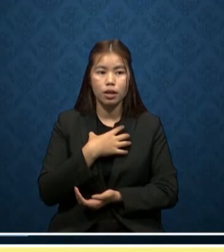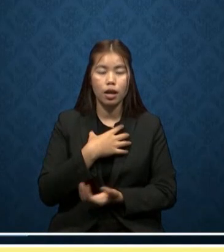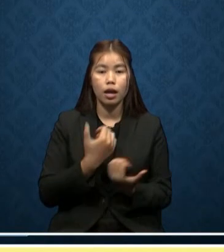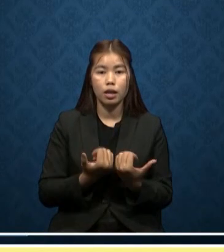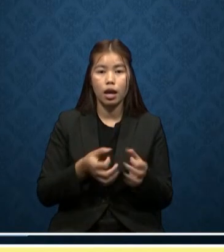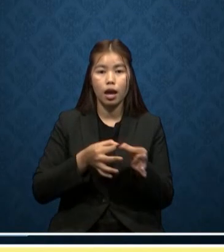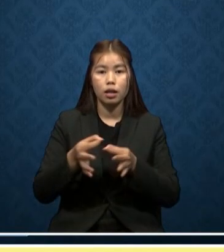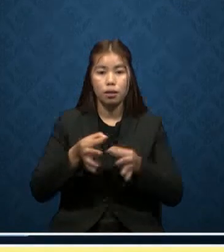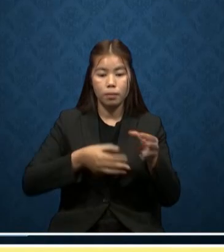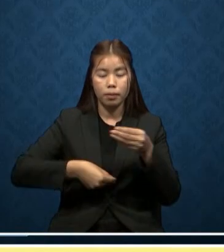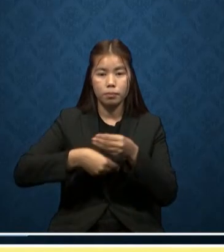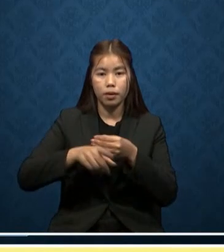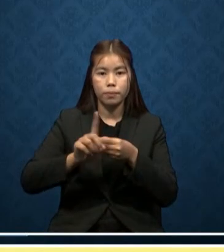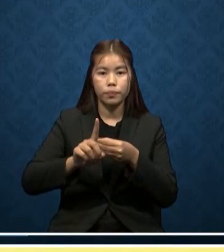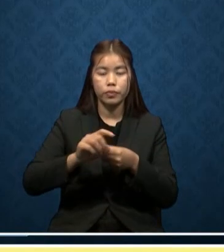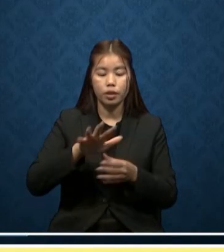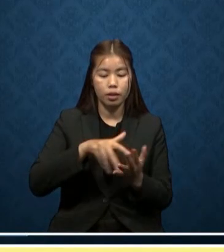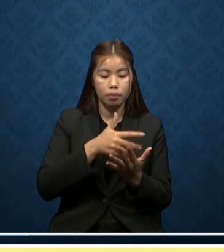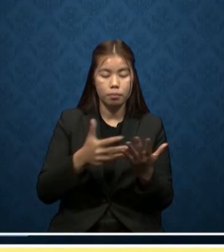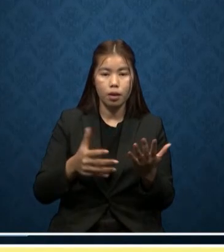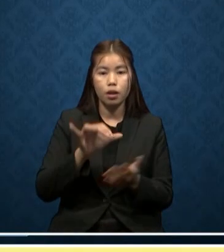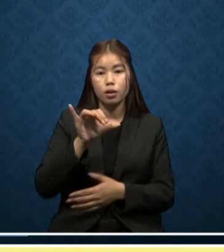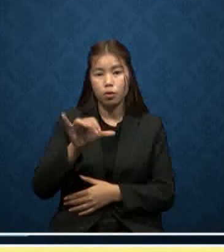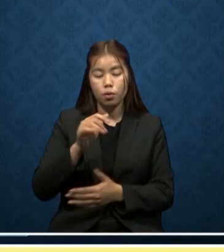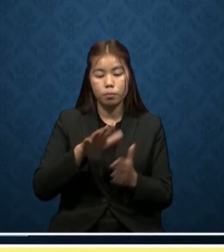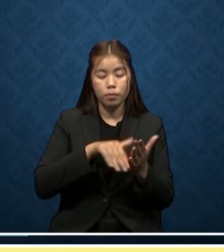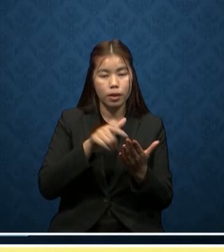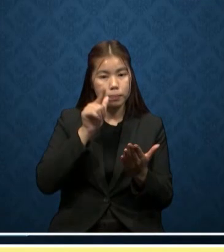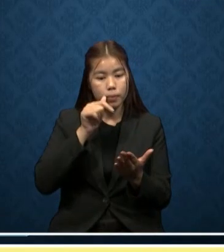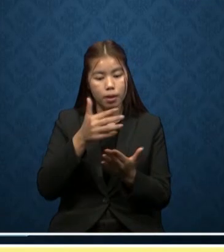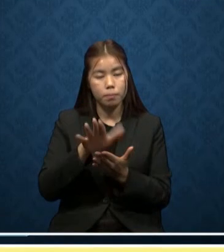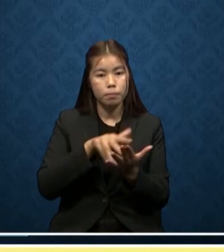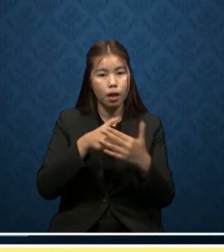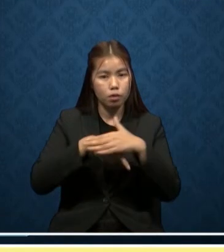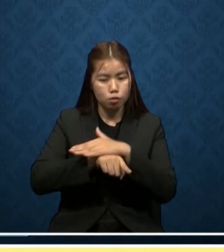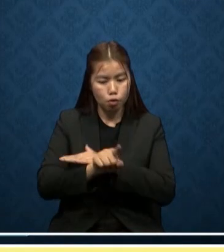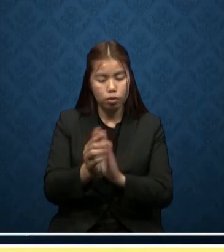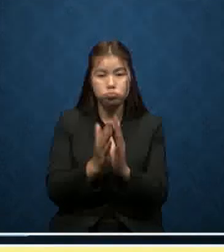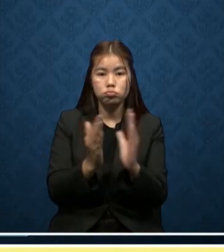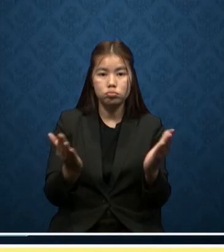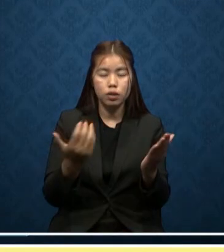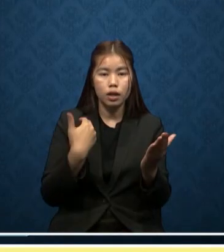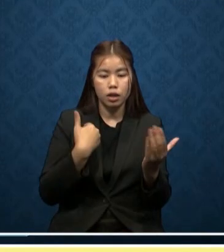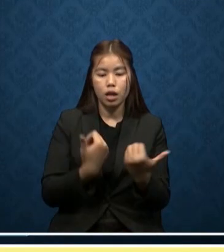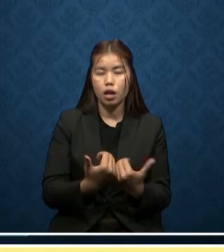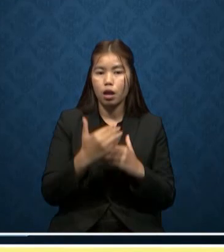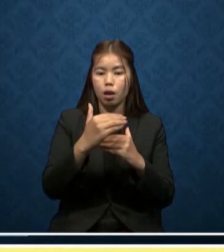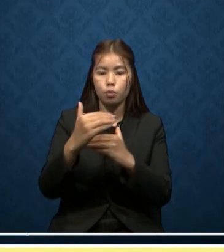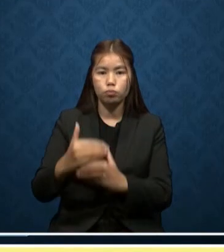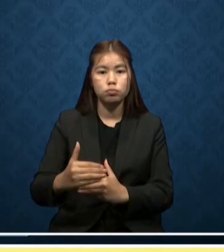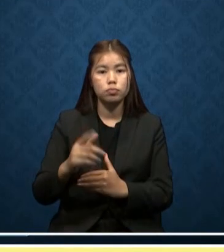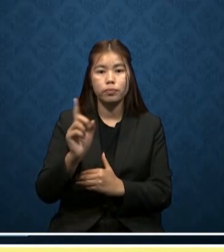เนี่ยภายใต้กรอบของยุทธศาสตร์ชาติแผนแบทหรือแผนย่อยเนี่ยมันนี้มีการกำหนดไว้แล้วว่าแผน